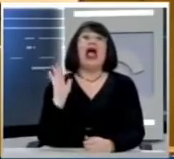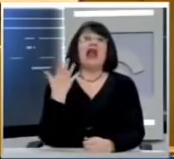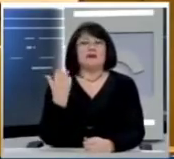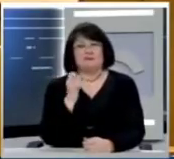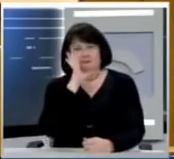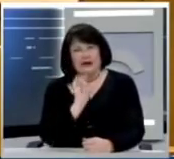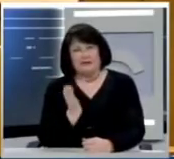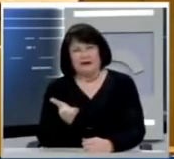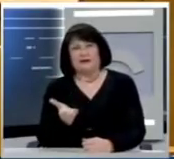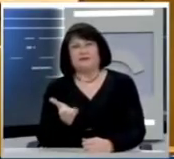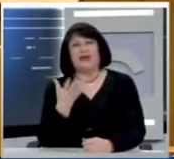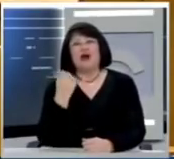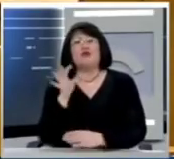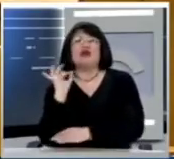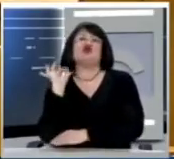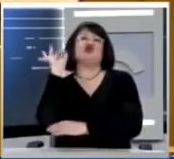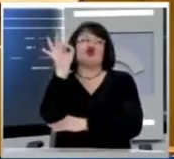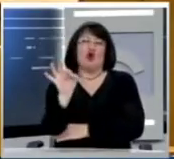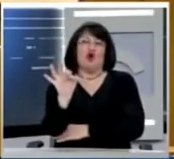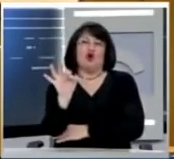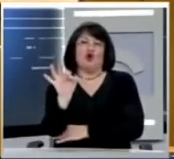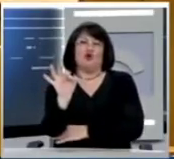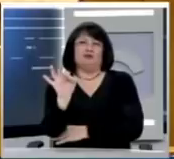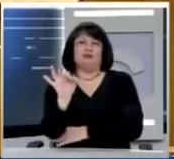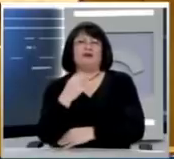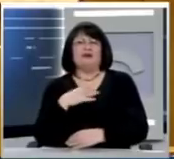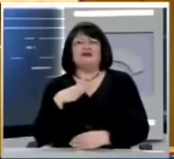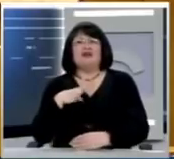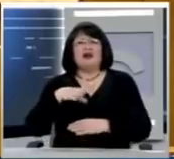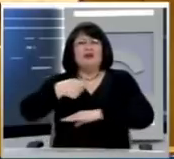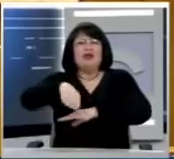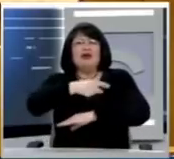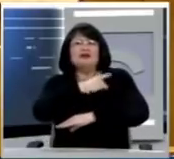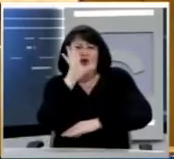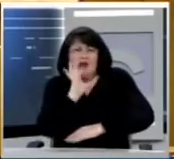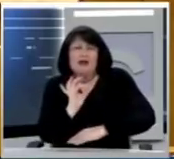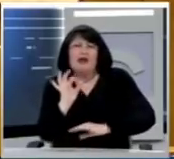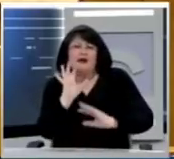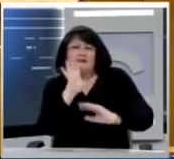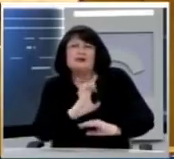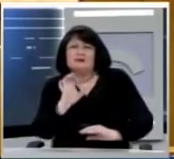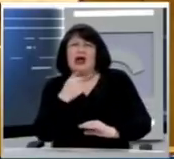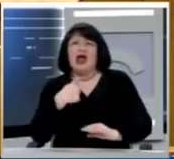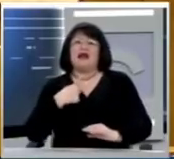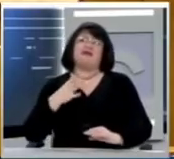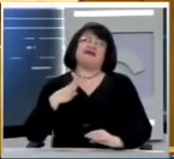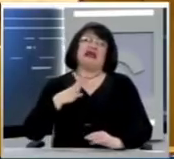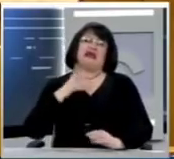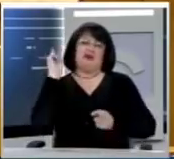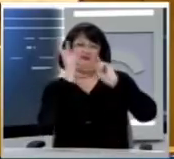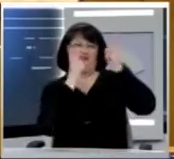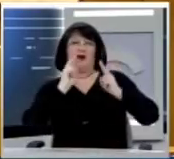πράγματι στόχο όχι να διερευνηθεί η αλήθεια από τη δικαιοσύνη, αλλά να σπηλώσουμε πολιτικούς